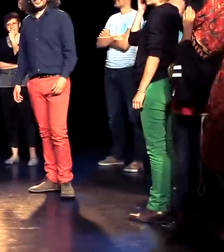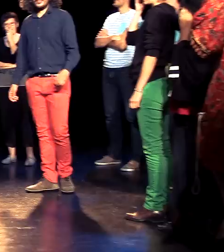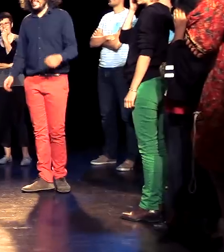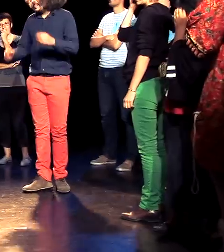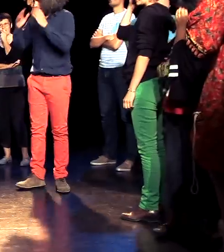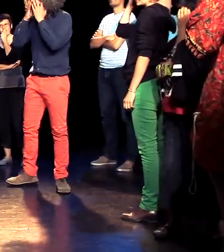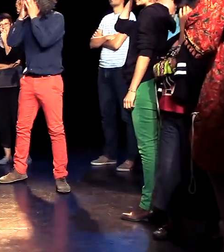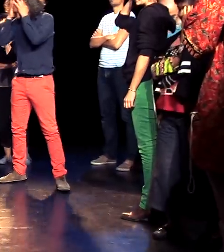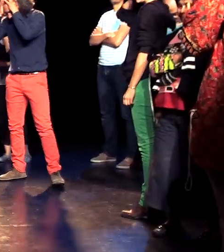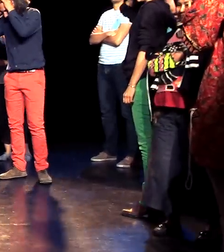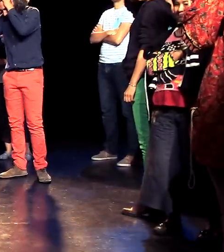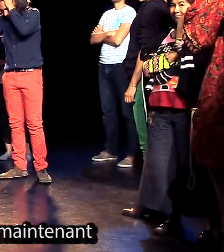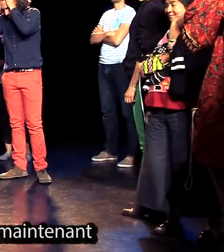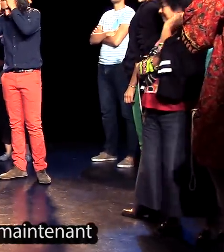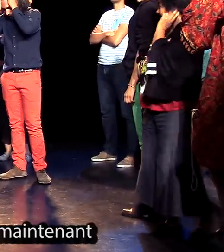Désolé.